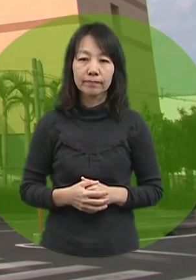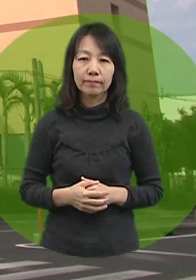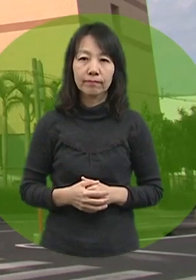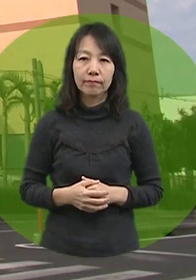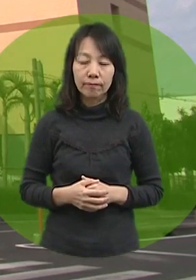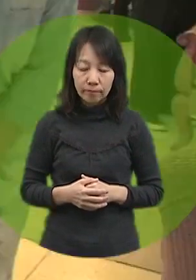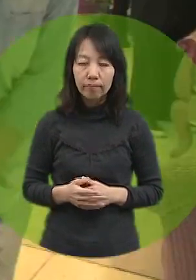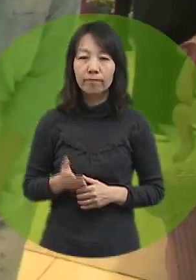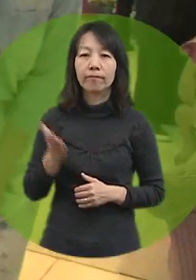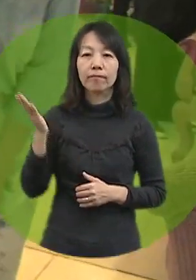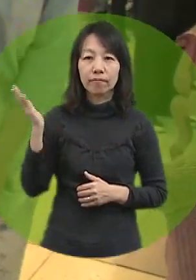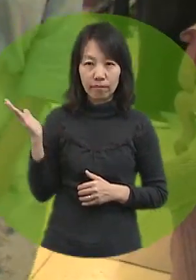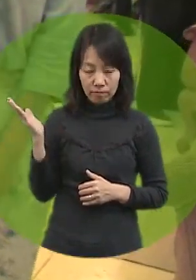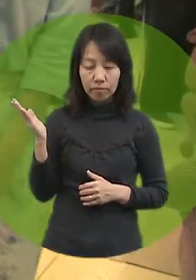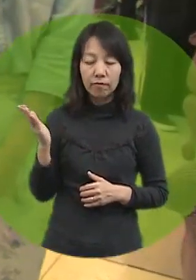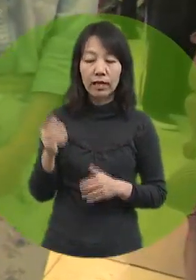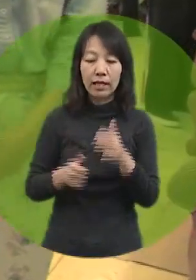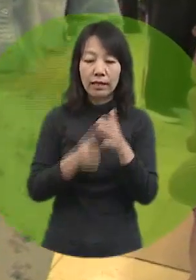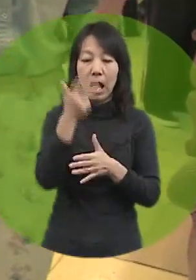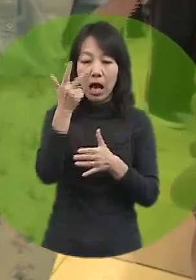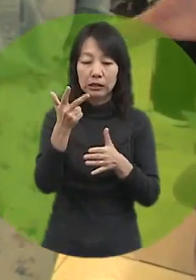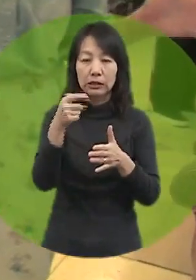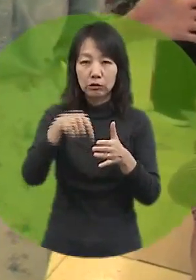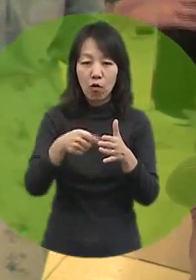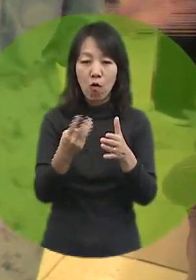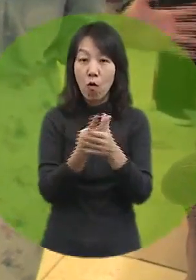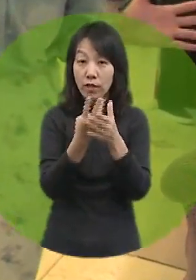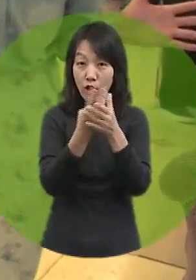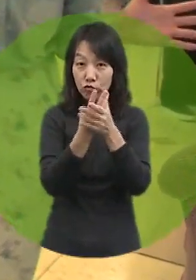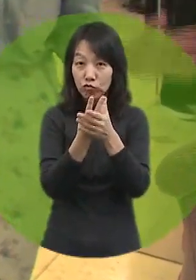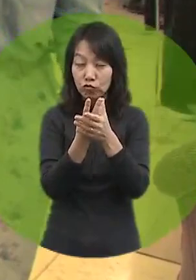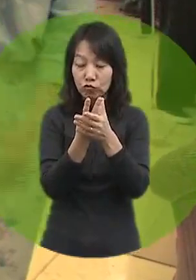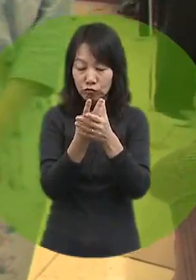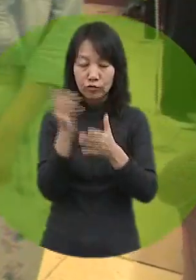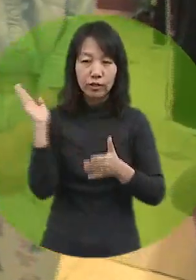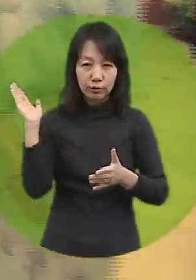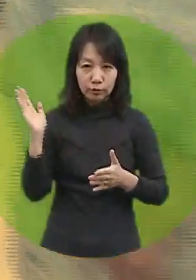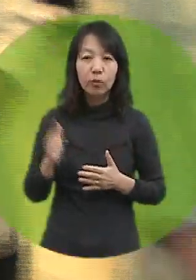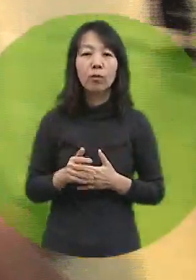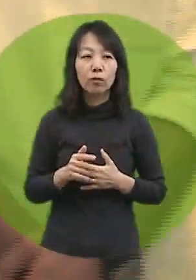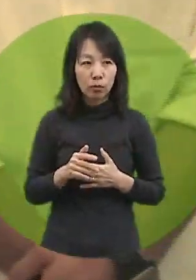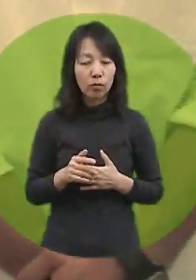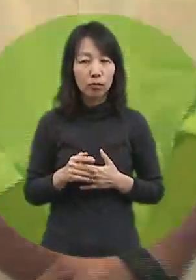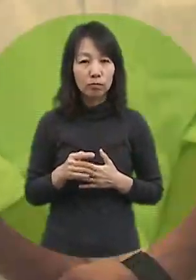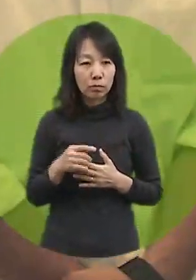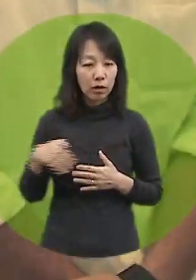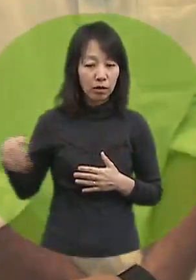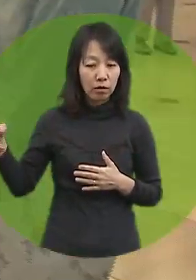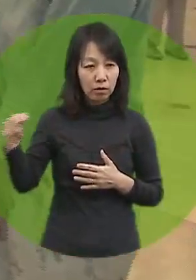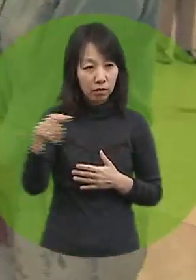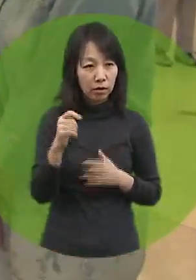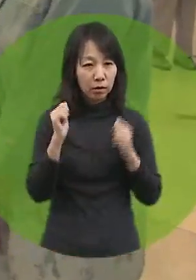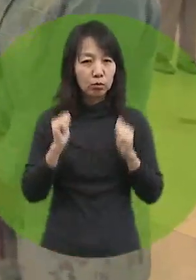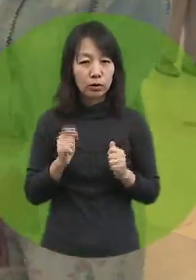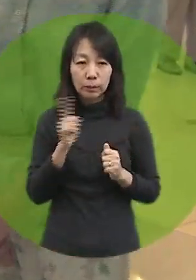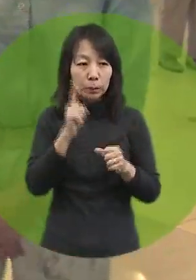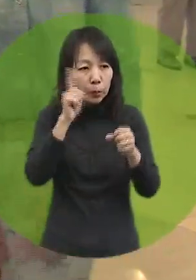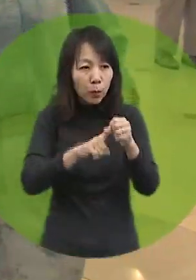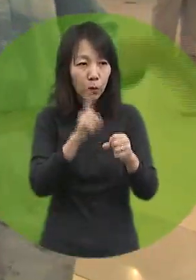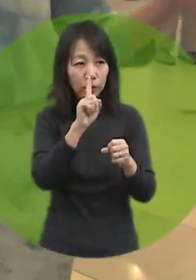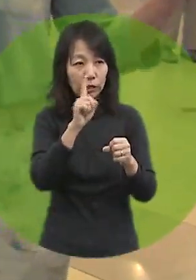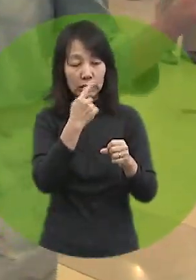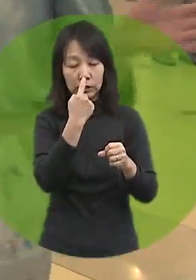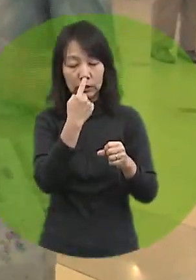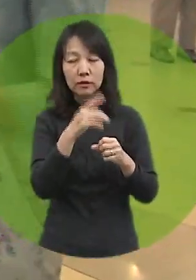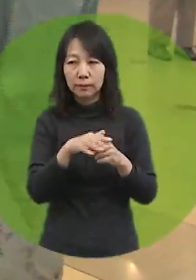さあ、ところ変わりまして、はい、那覇市内のホテルにやってきました。 まあ来ましたけど、一体何しに僕ら来たんでしょうか。